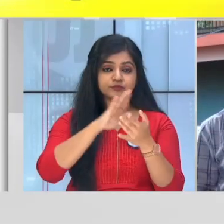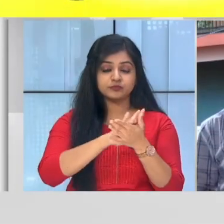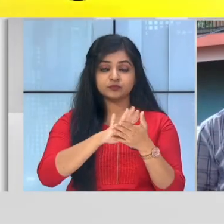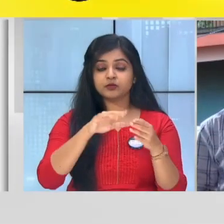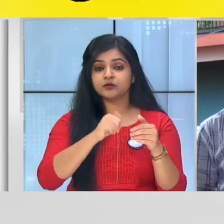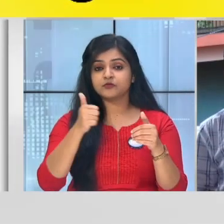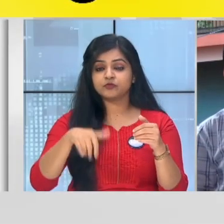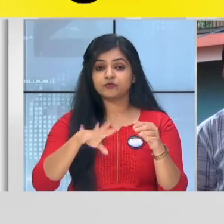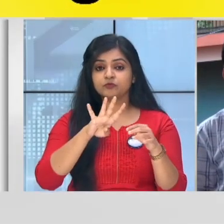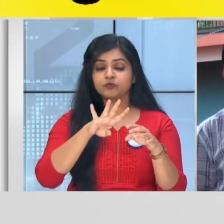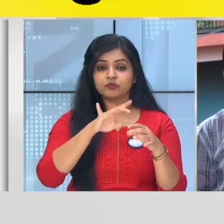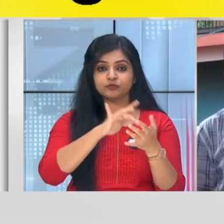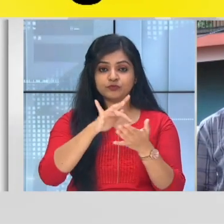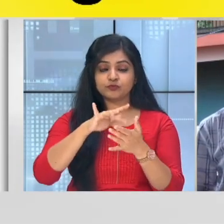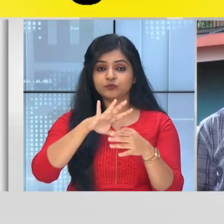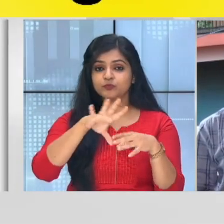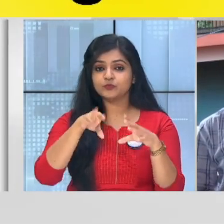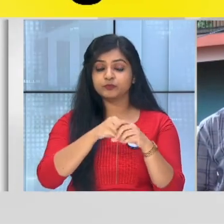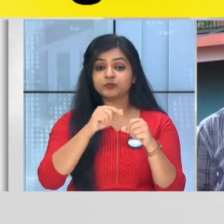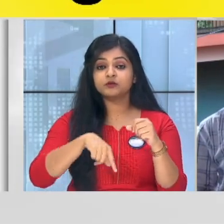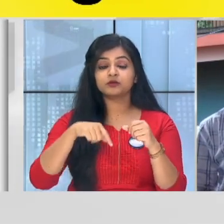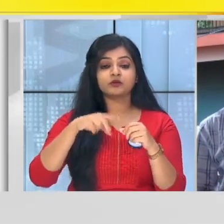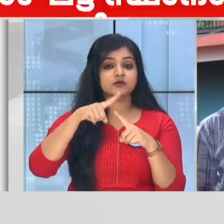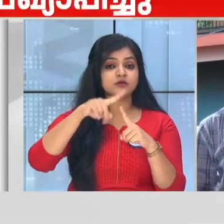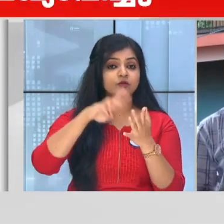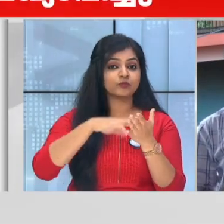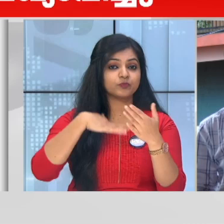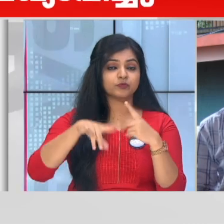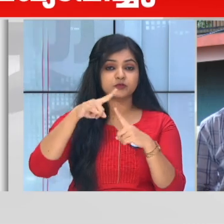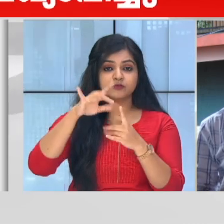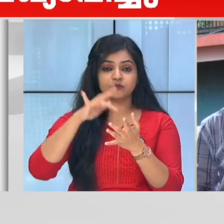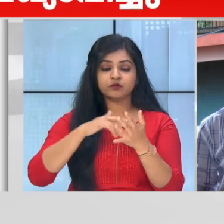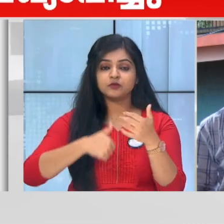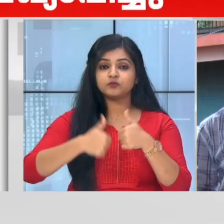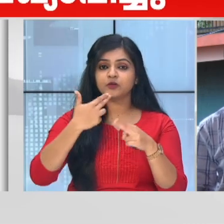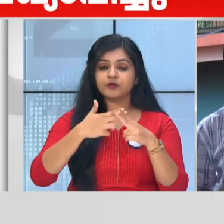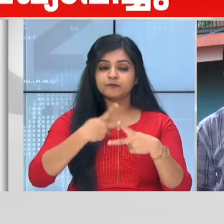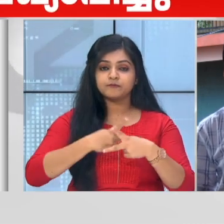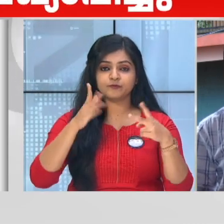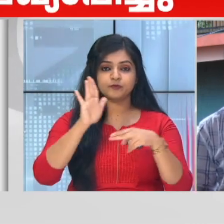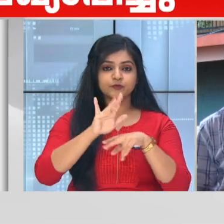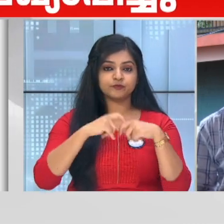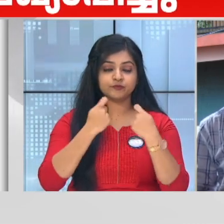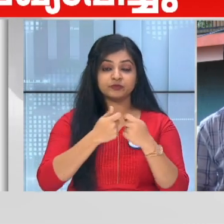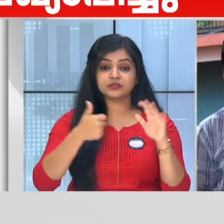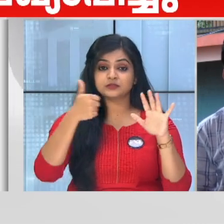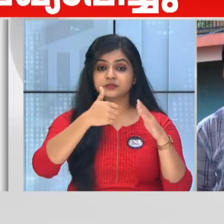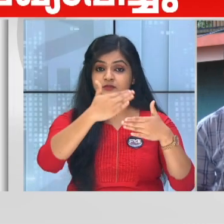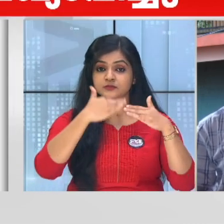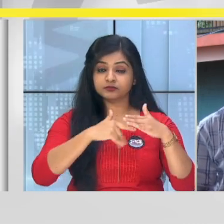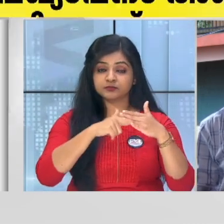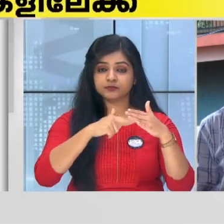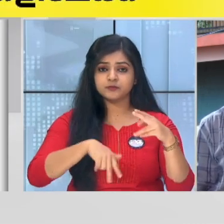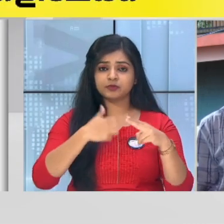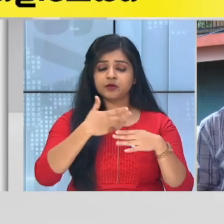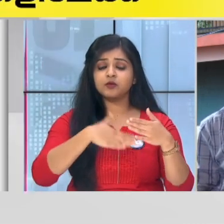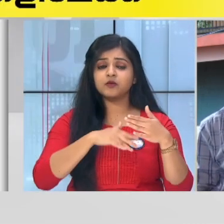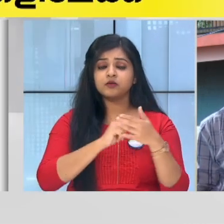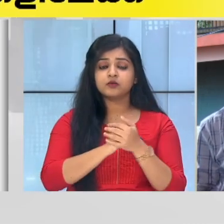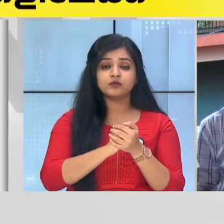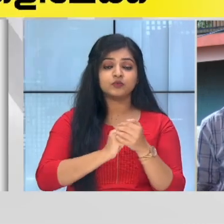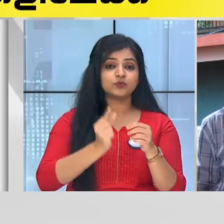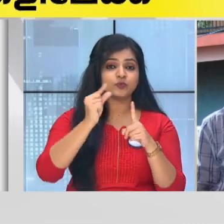മണ്ഡലങ്ങളും തിരുനെൽവേലി സീറ്റിലുമാണ് കോൺഗ്രസ് ഇപ്പോൾ സ്ഥാനാർത്ഥികളെ പ്രഖ്യാപിച്ചത്. എന്തായാലും 6ാം ഘട്ട സ്ഥാനാർത്ഥി പട്ടികയിലും ഉത്തർപ്രദേശിലെ അമേഠി, അതോടൊപ്പം തന്നെ റായ്ബറേലി